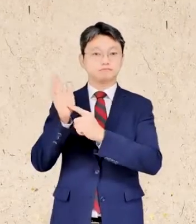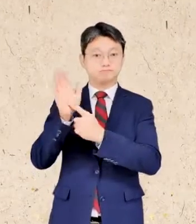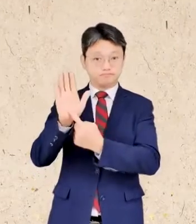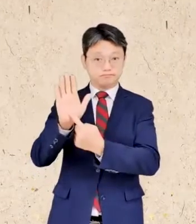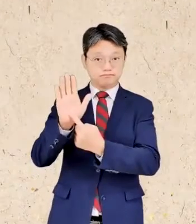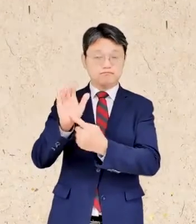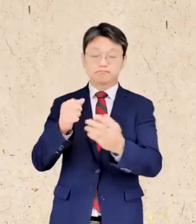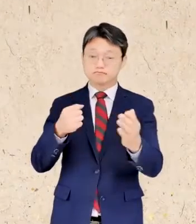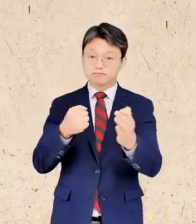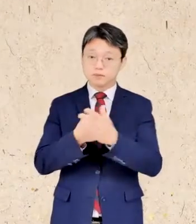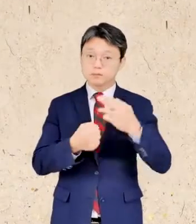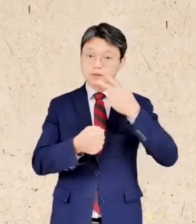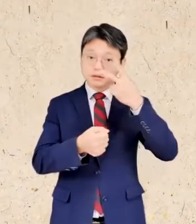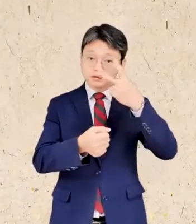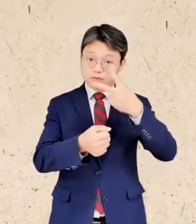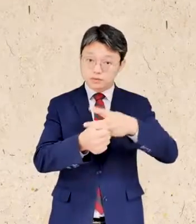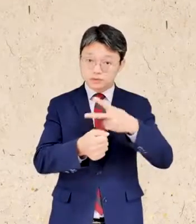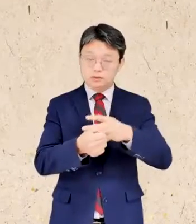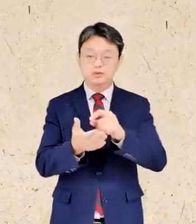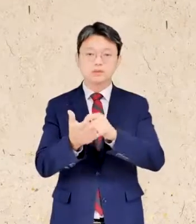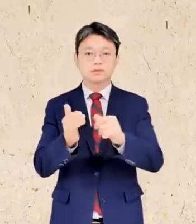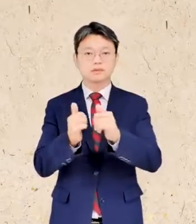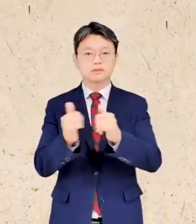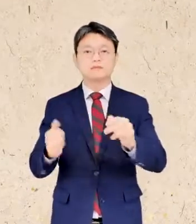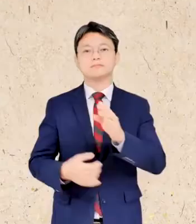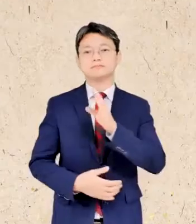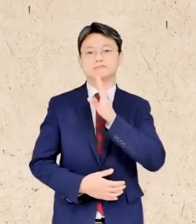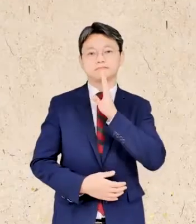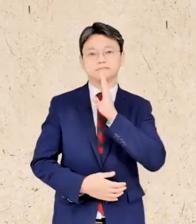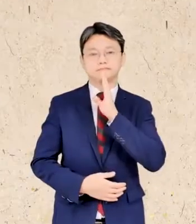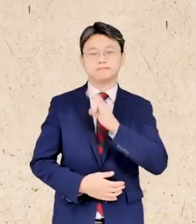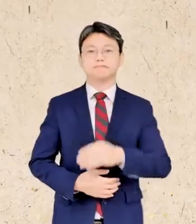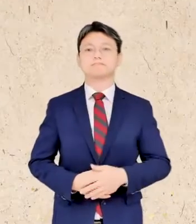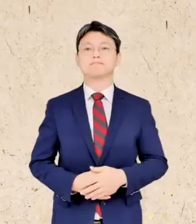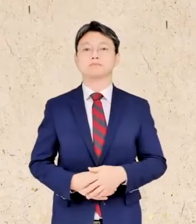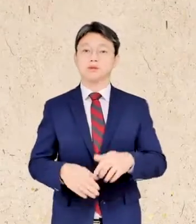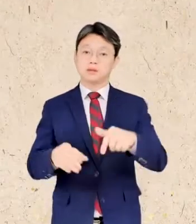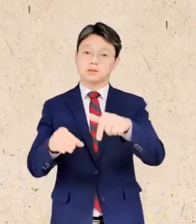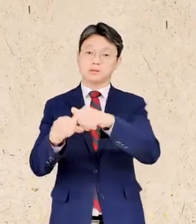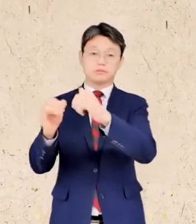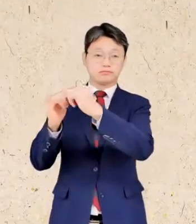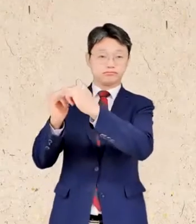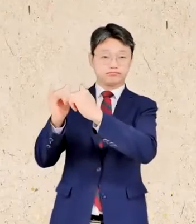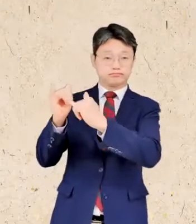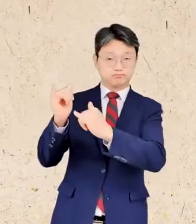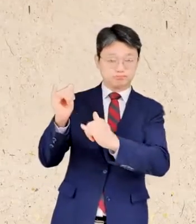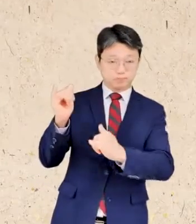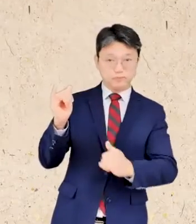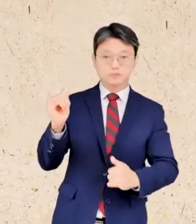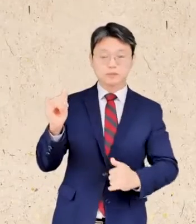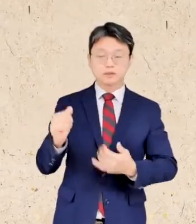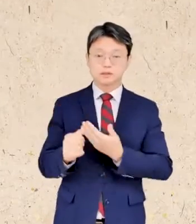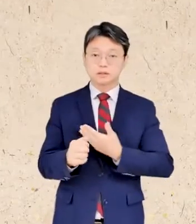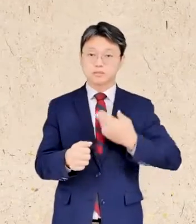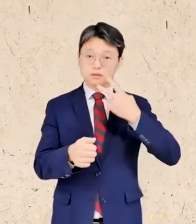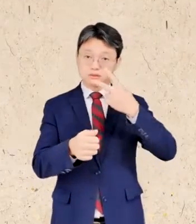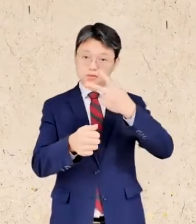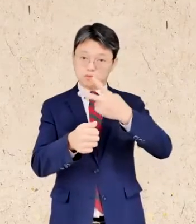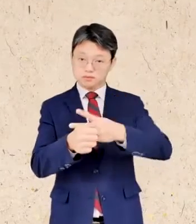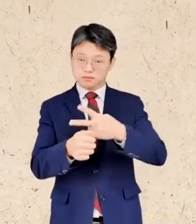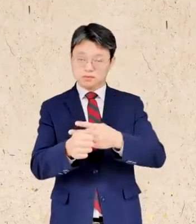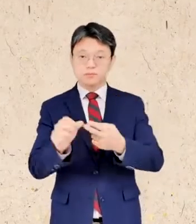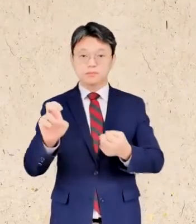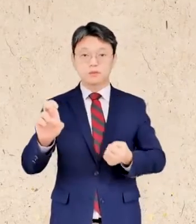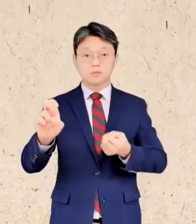쓴다라는 표현이 보여주듯이 바울을 저자로 이해하는 것이 맞습니다. 기독교 역사적으로도 지금껏